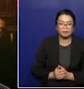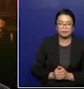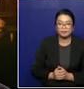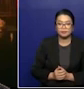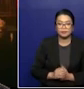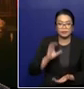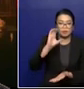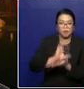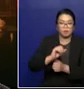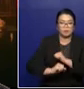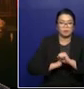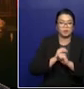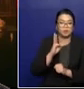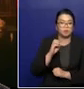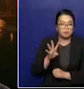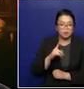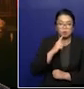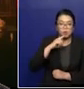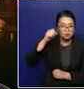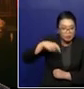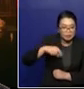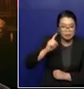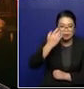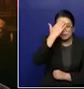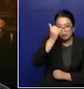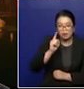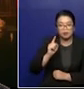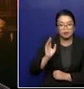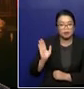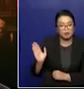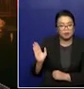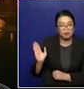งบ64ทำไมต้องพูดซ้ำอีกทีหนึ่งนะครับ